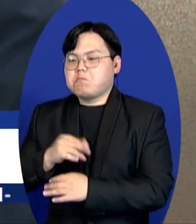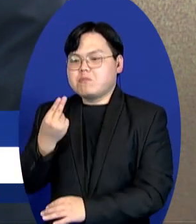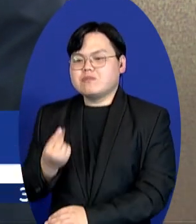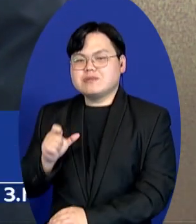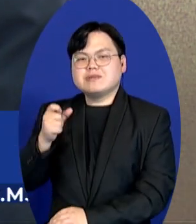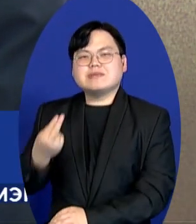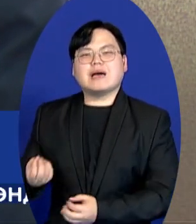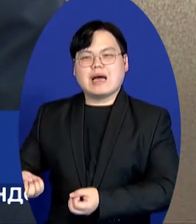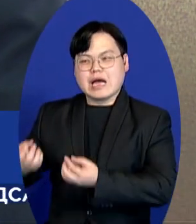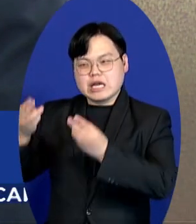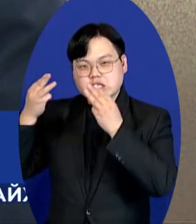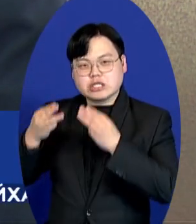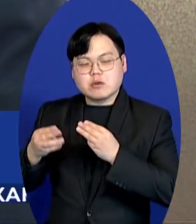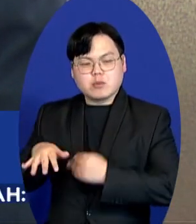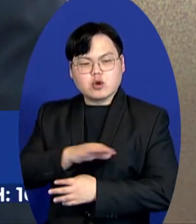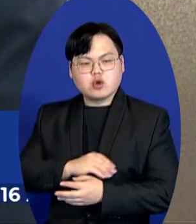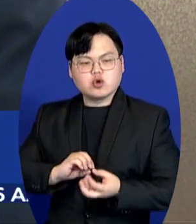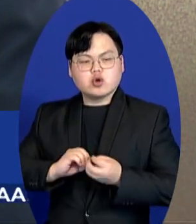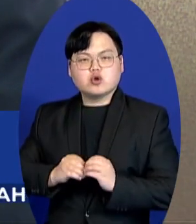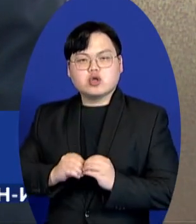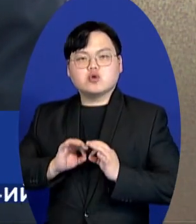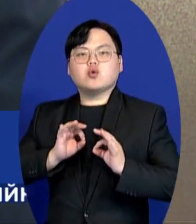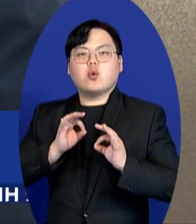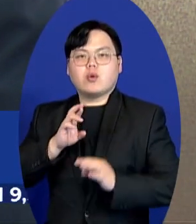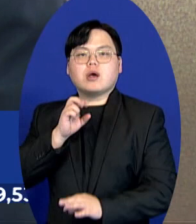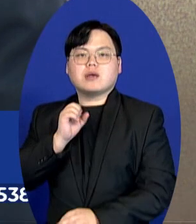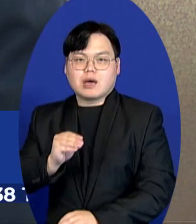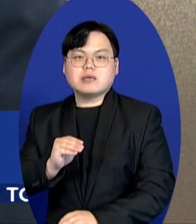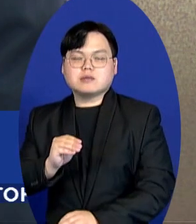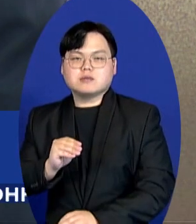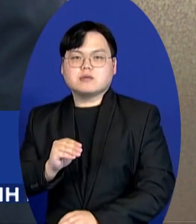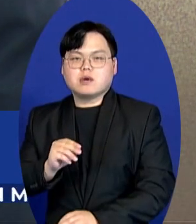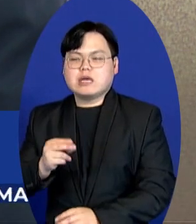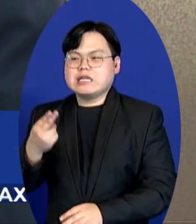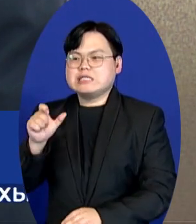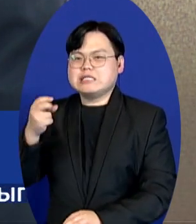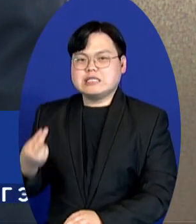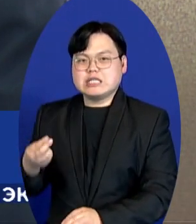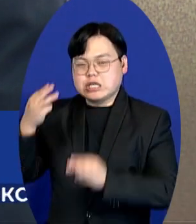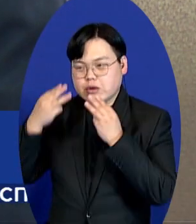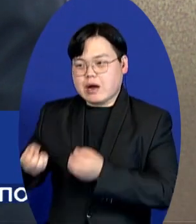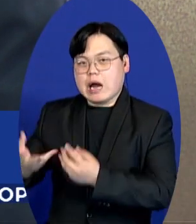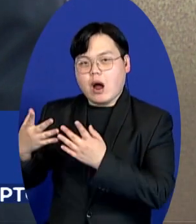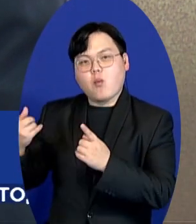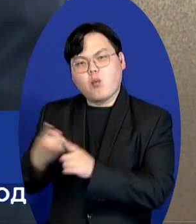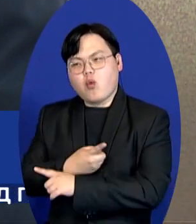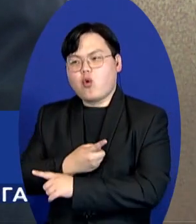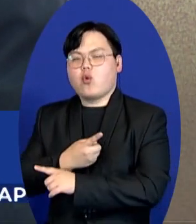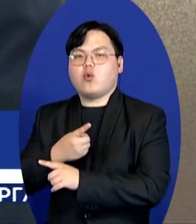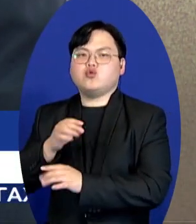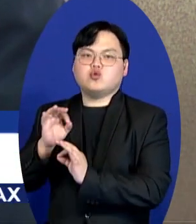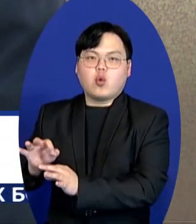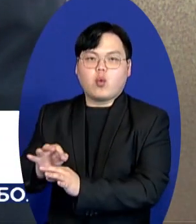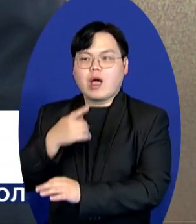гэж энэ хуулиудыг өргөмөрч. Түүнээс цэцгийн гаргасан шийдвэрийг буруу зөв гэж хэлэх одоо асуудлыг